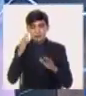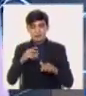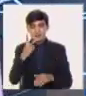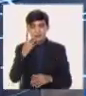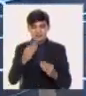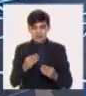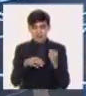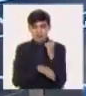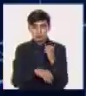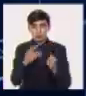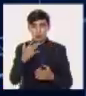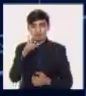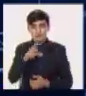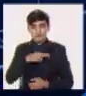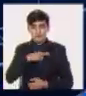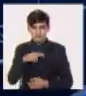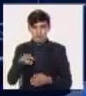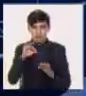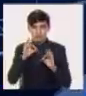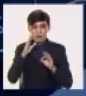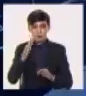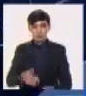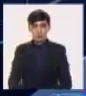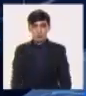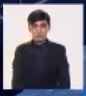болды? Ирина Советжанқызының материалында.